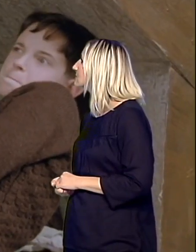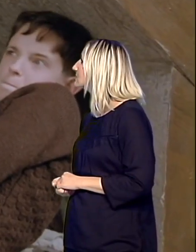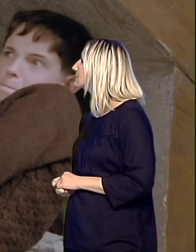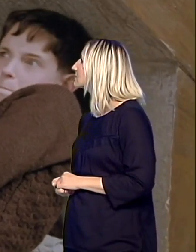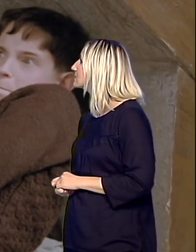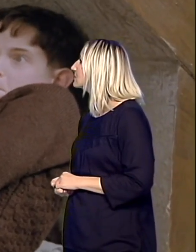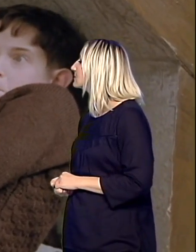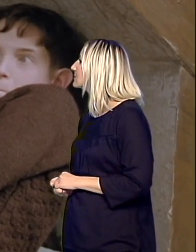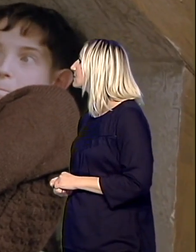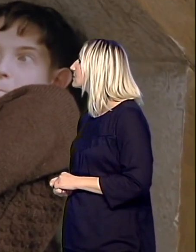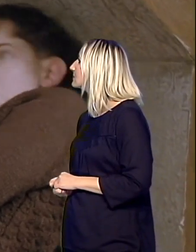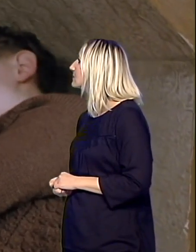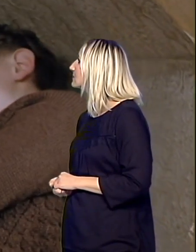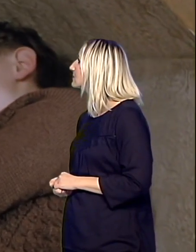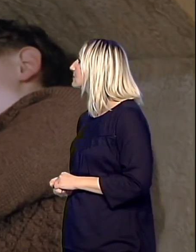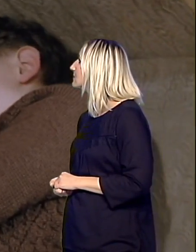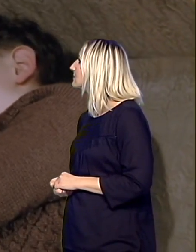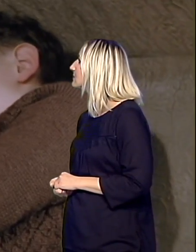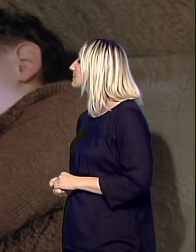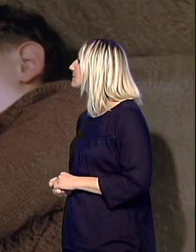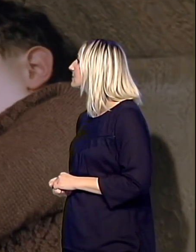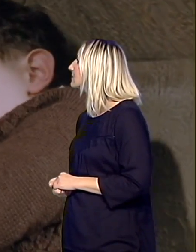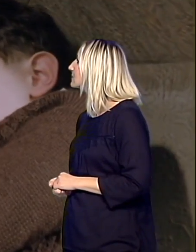See you, Christy. Bye, Christy.